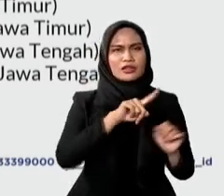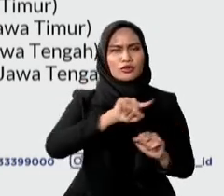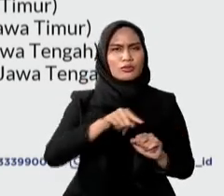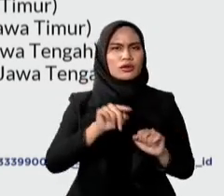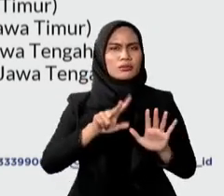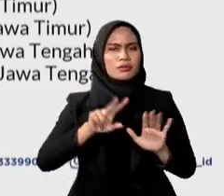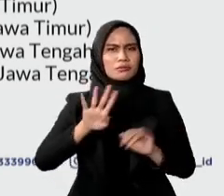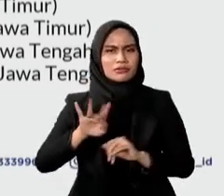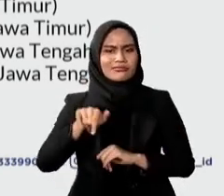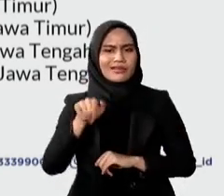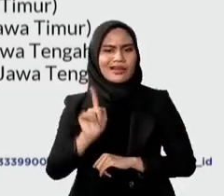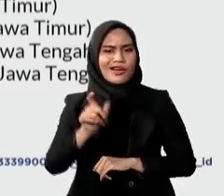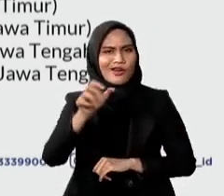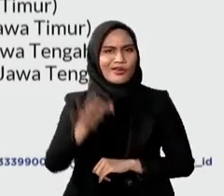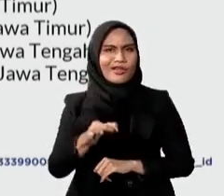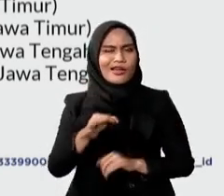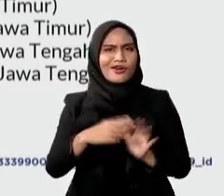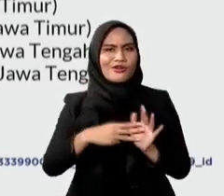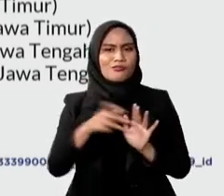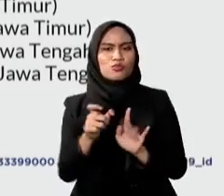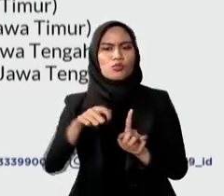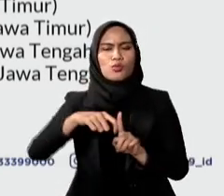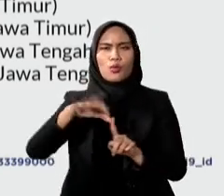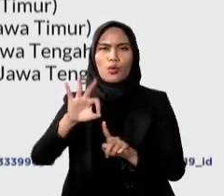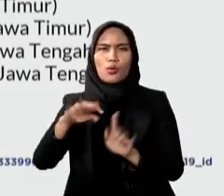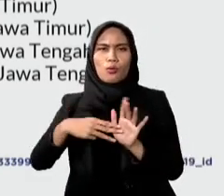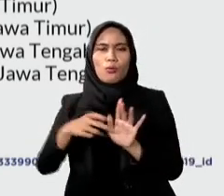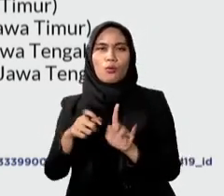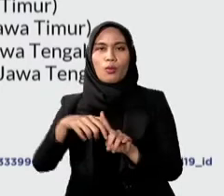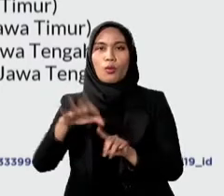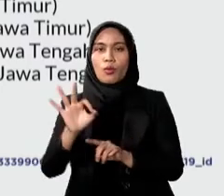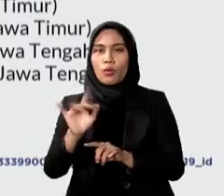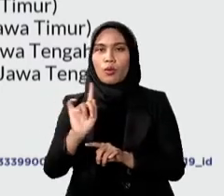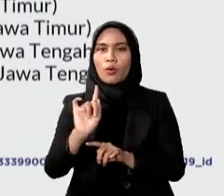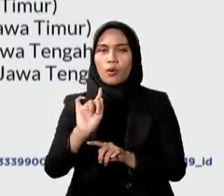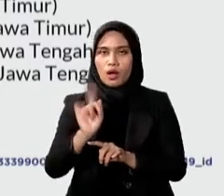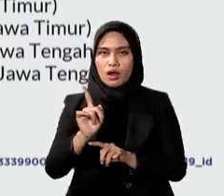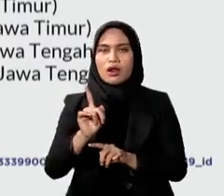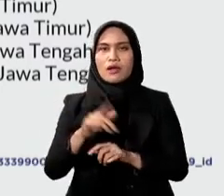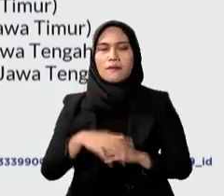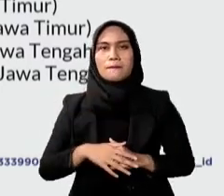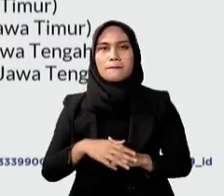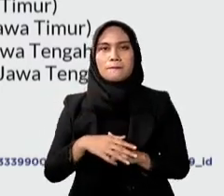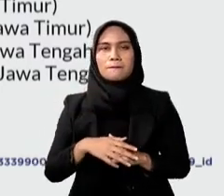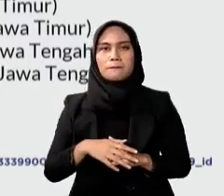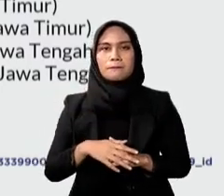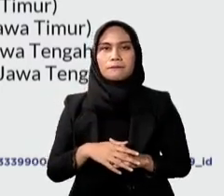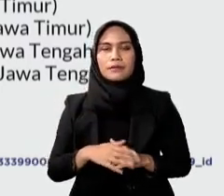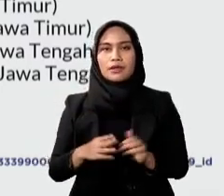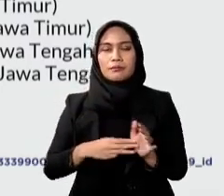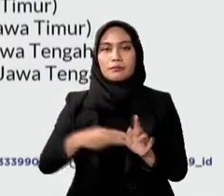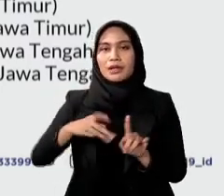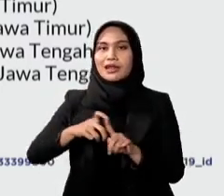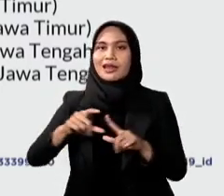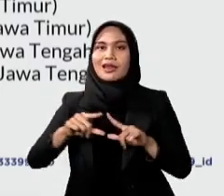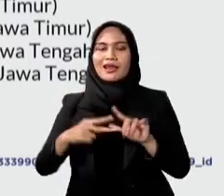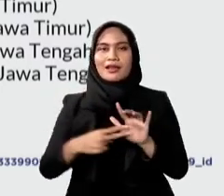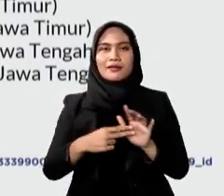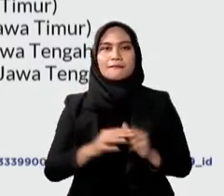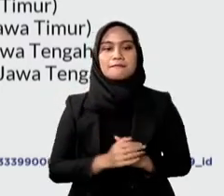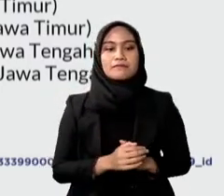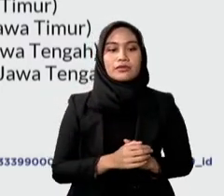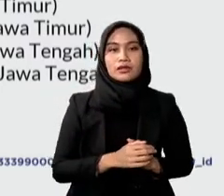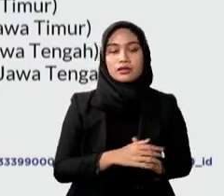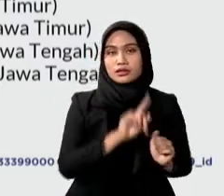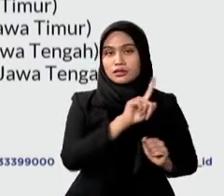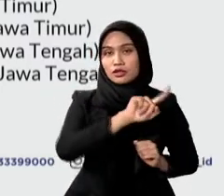di Muko-Muko di Bengkulu dan Kota Medan di Sumatera Utara. Sedangkan skor